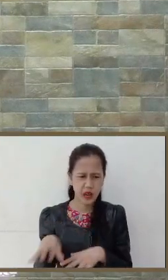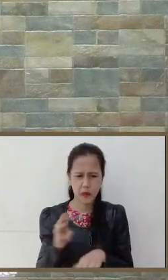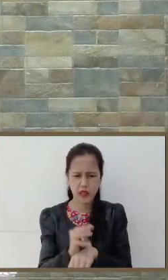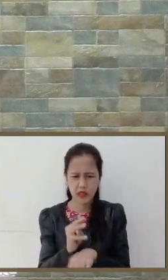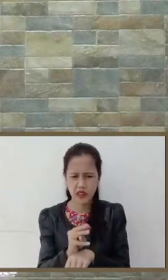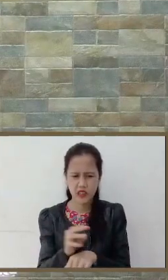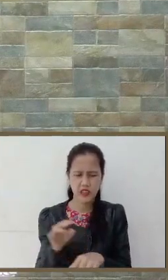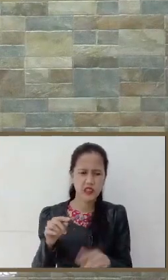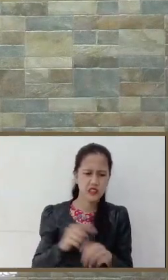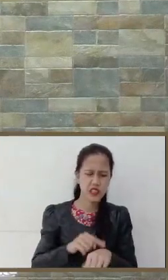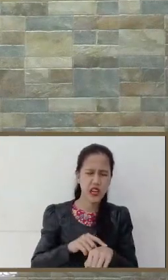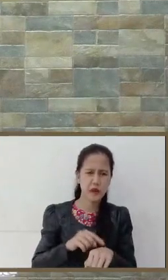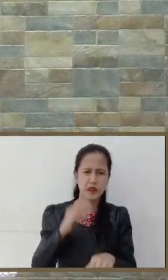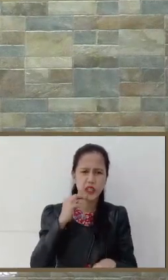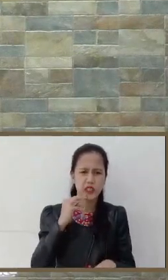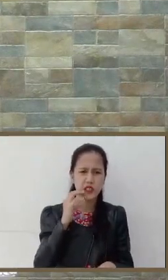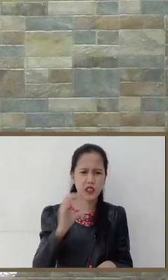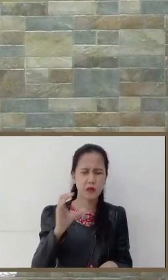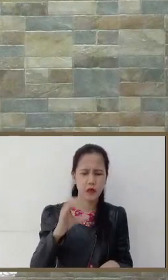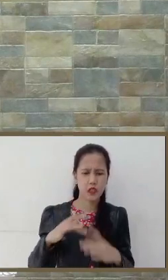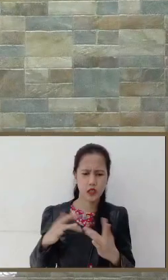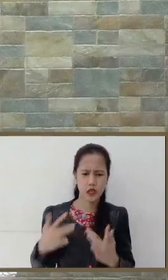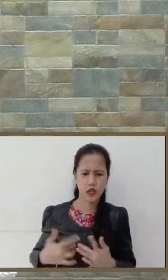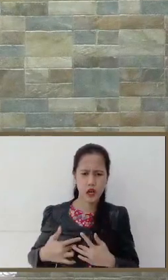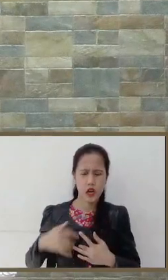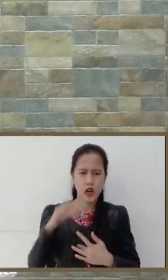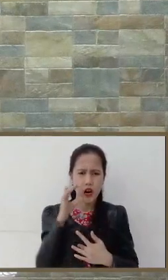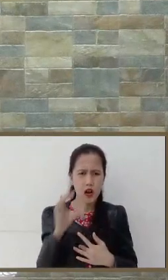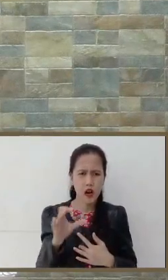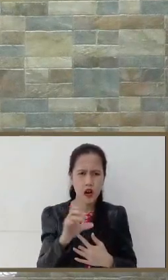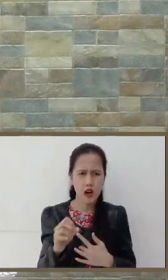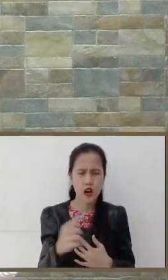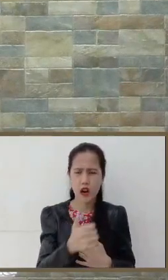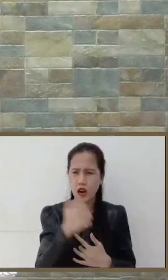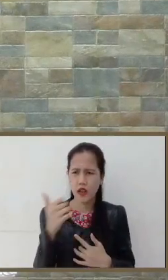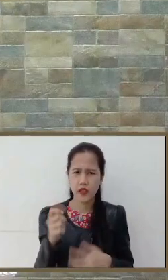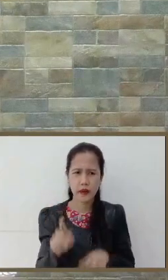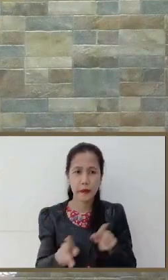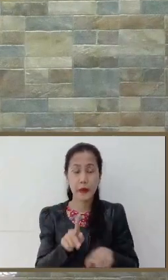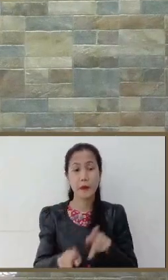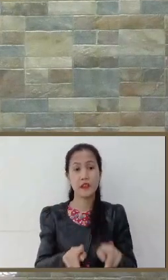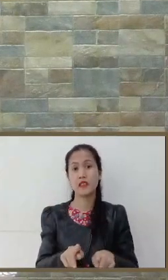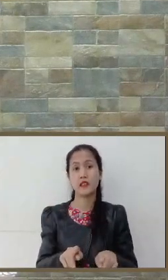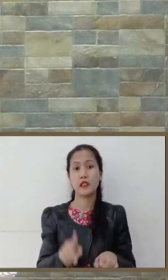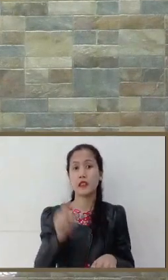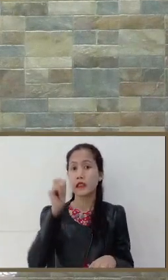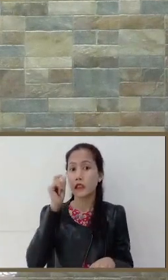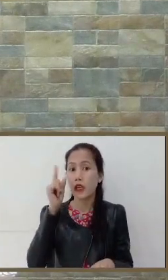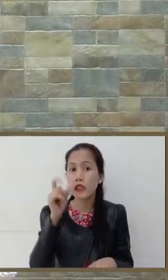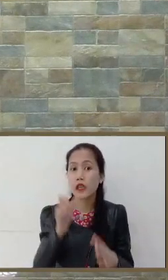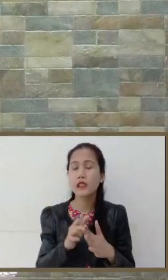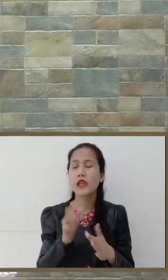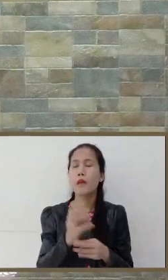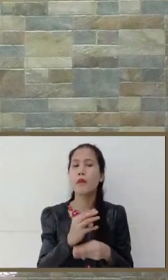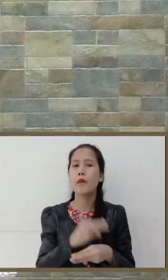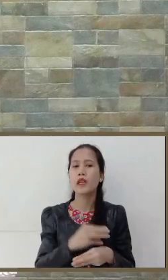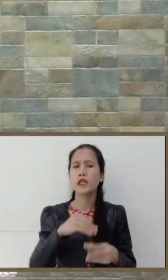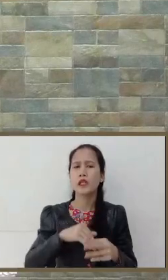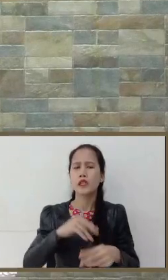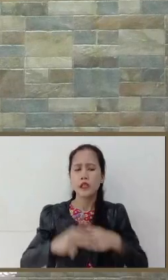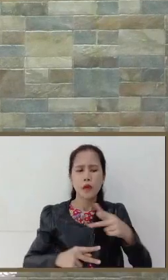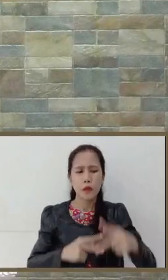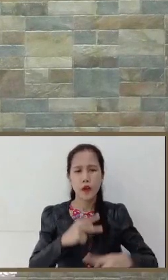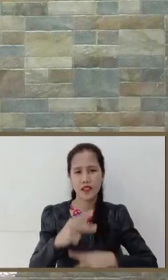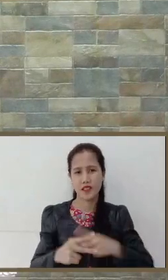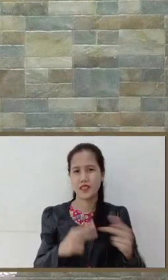na kinukondem ka ng sarili mo, ng puso mo, sa panahon na kinukondem ka ng ibang tao, mga kapatid, tandaan mo, kinokorek ka lang ng Diyos.